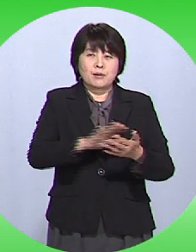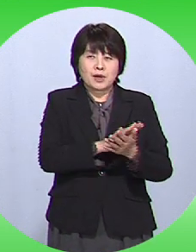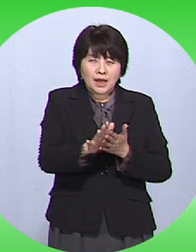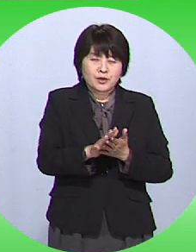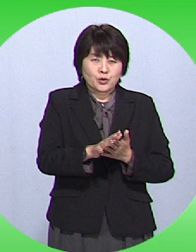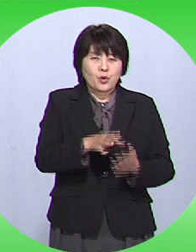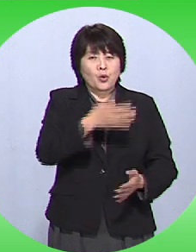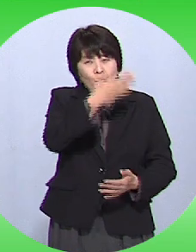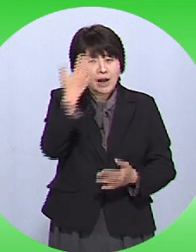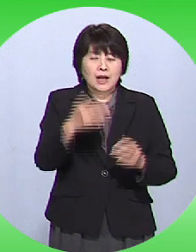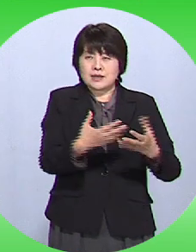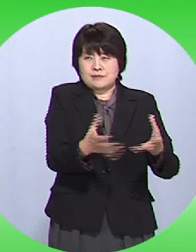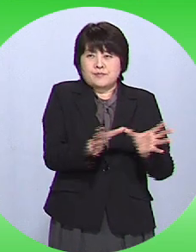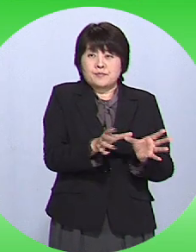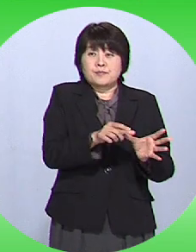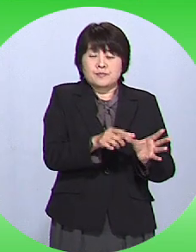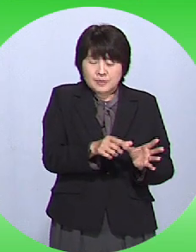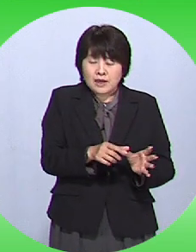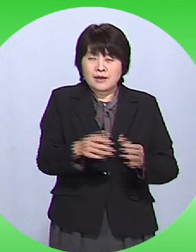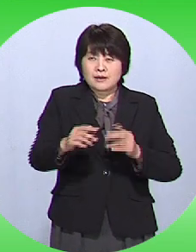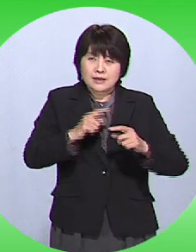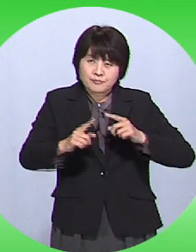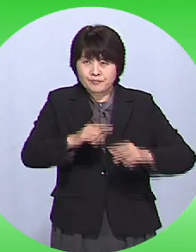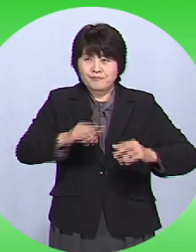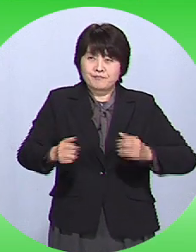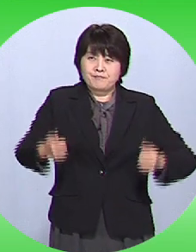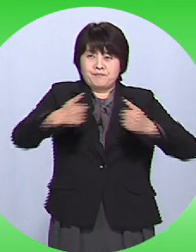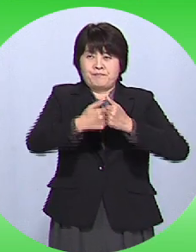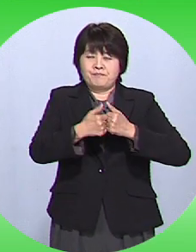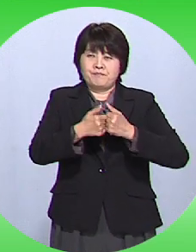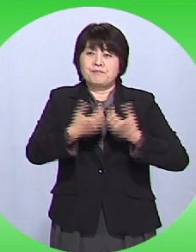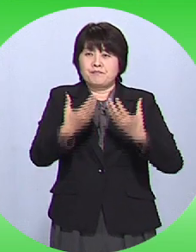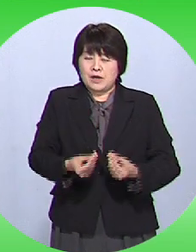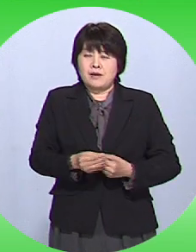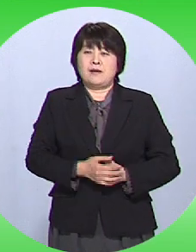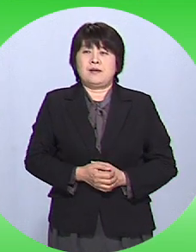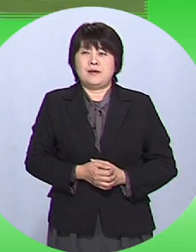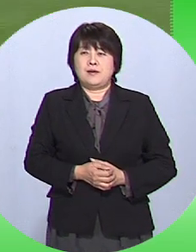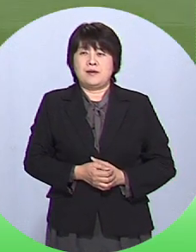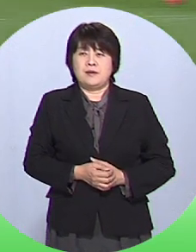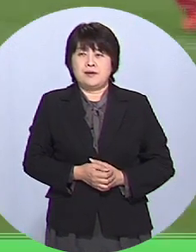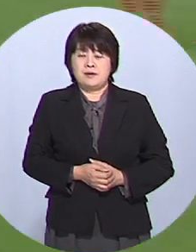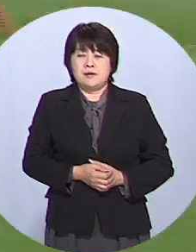ユース世代のサッカー選手が熱い戦いを繰り広げました。